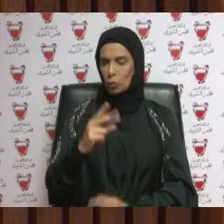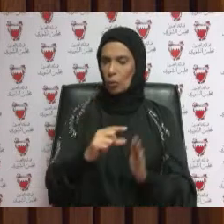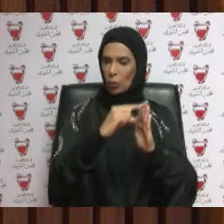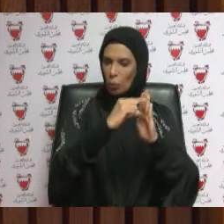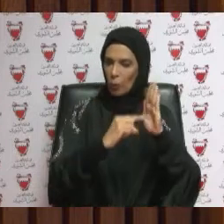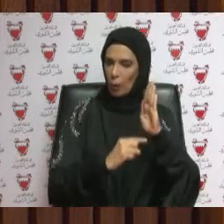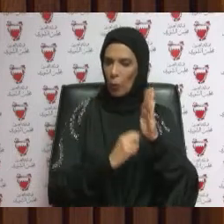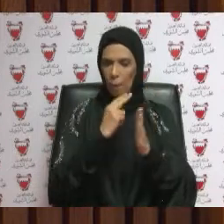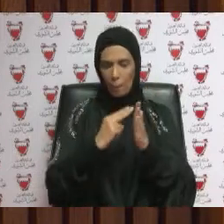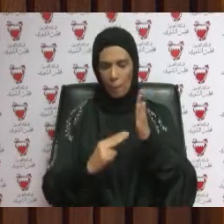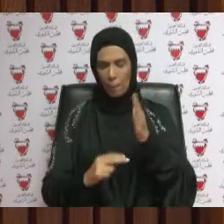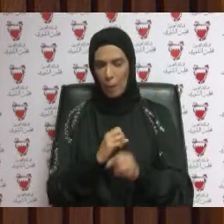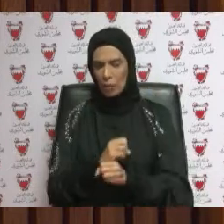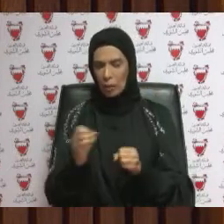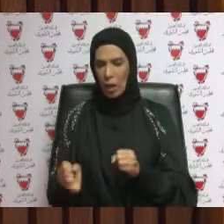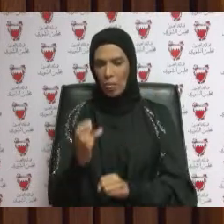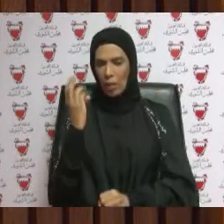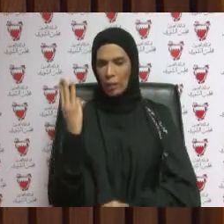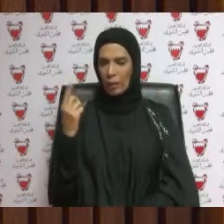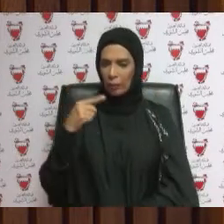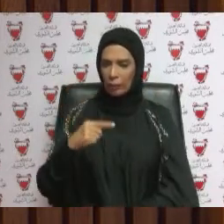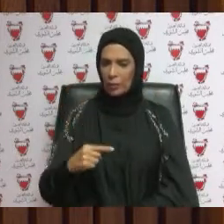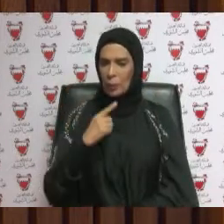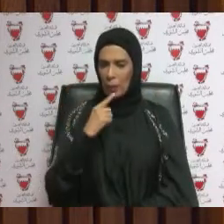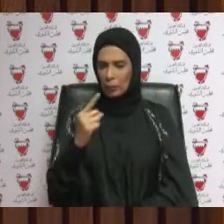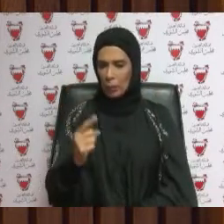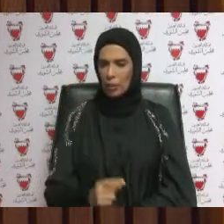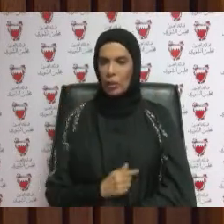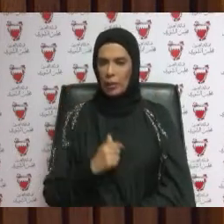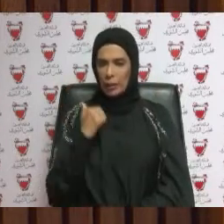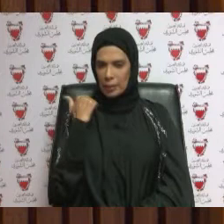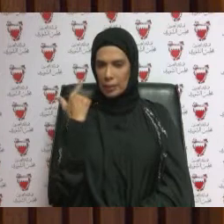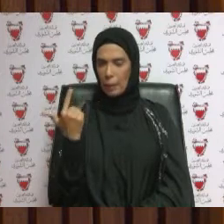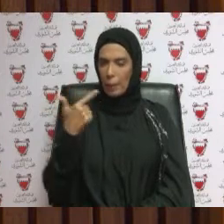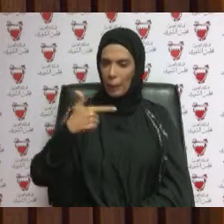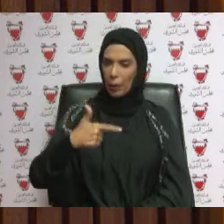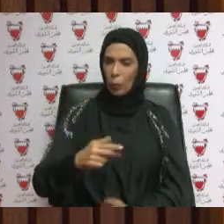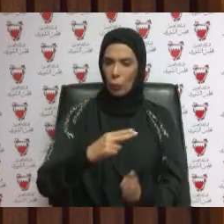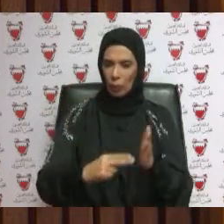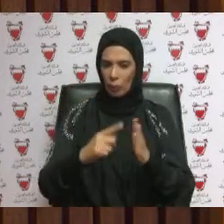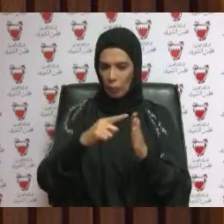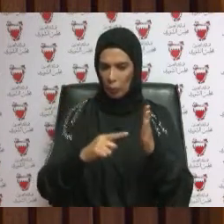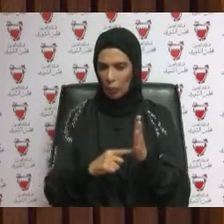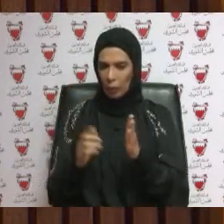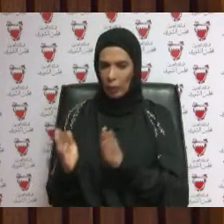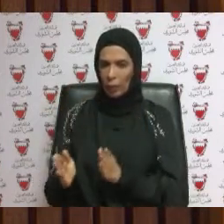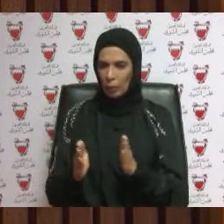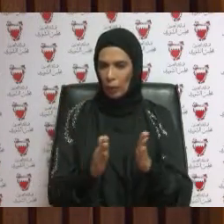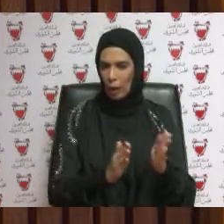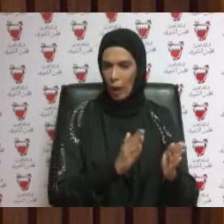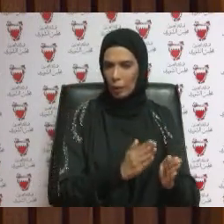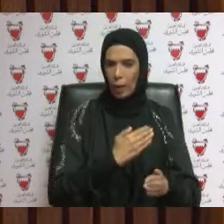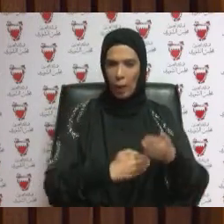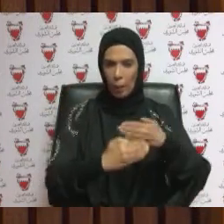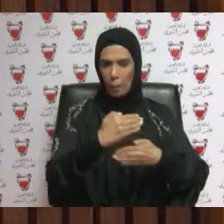وعلى المرسوم بقانون رقم 13 لسنة 1977 بإصدار قانون تنظيم المباني